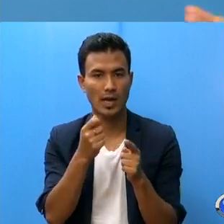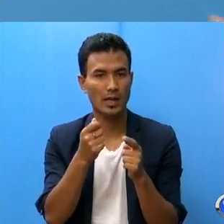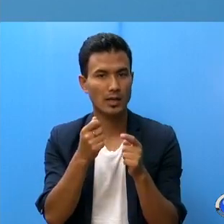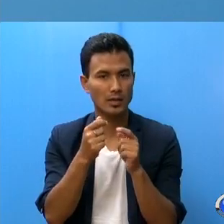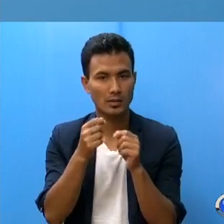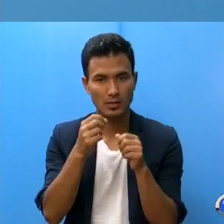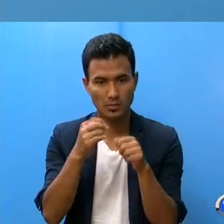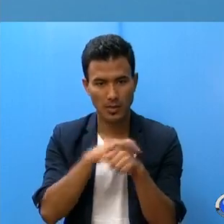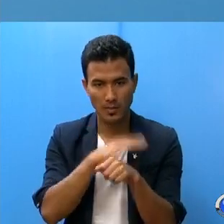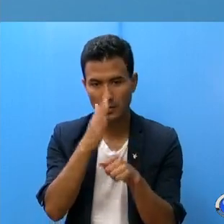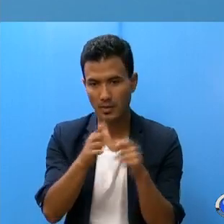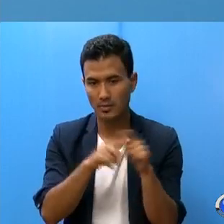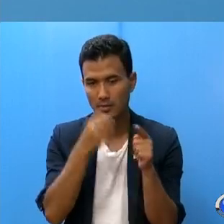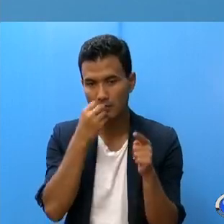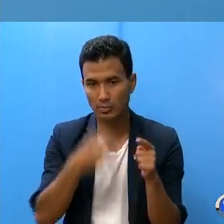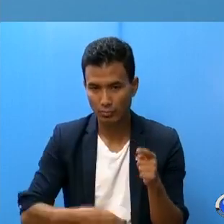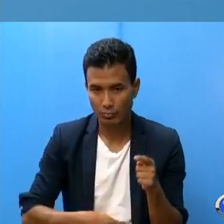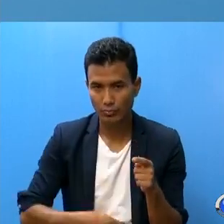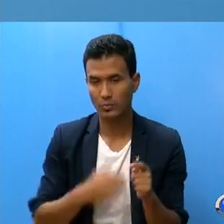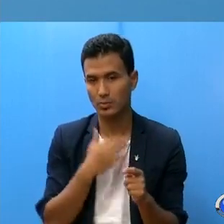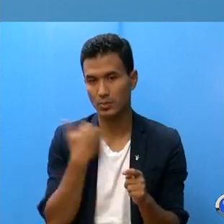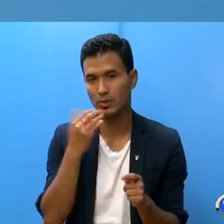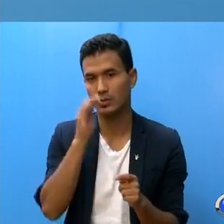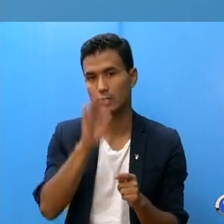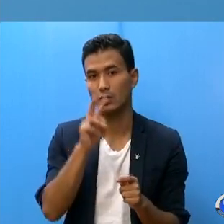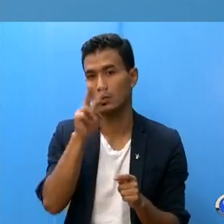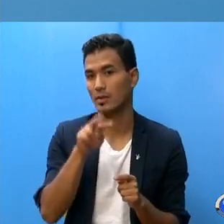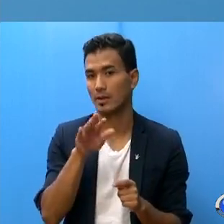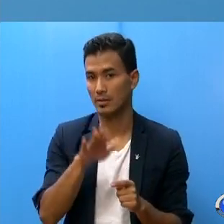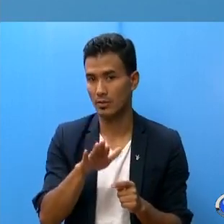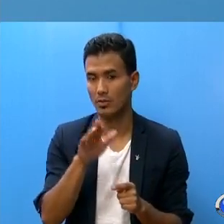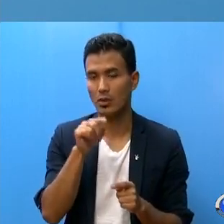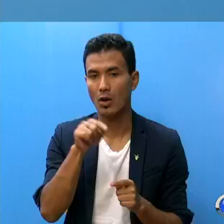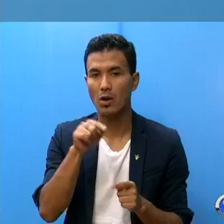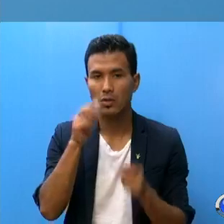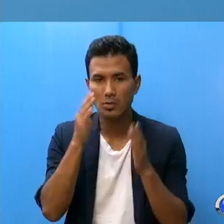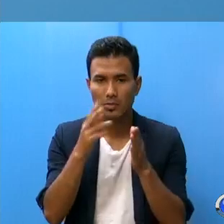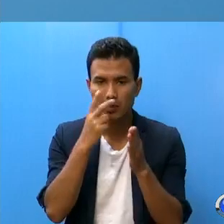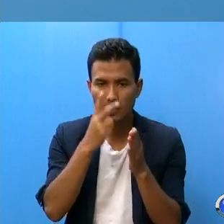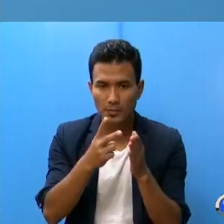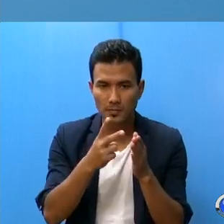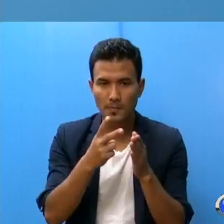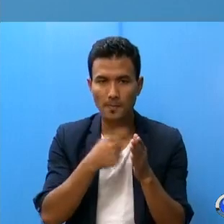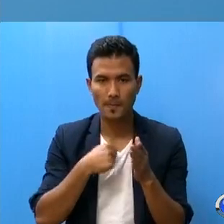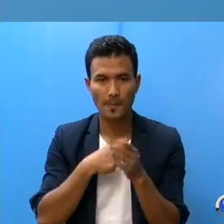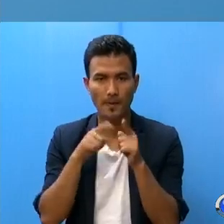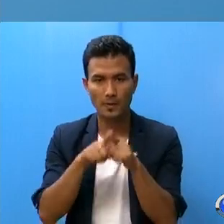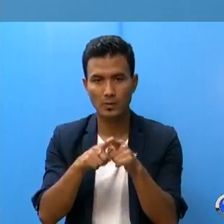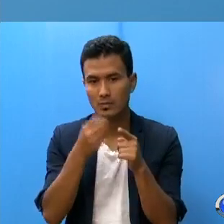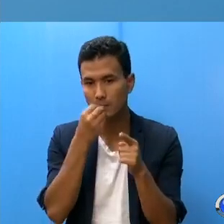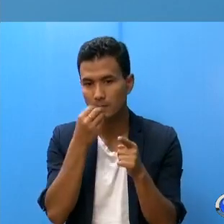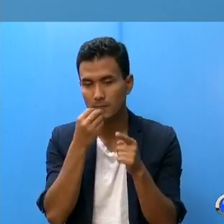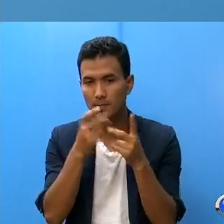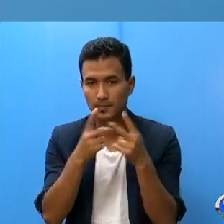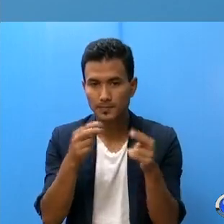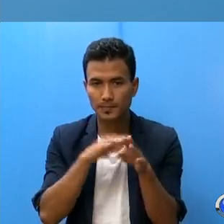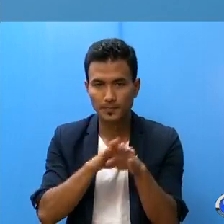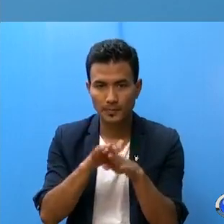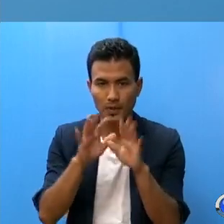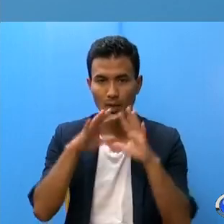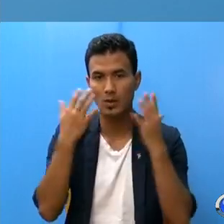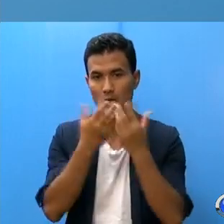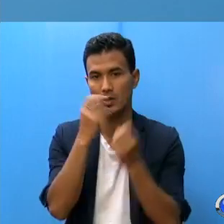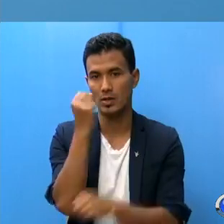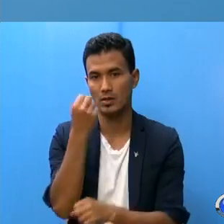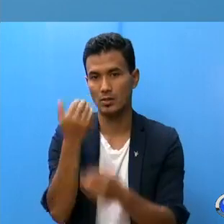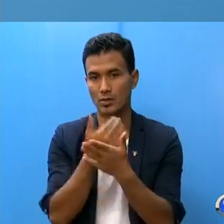देश्के अब्सालिद्धिल्गरते हैं वह अन्नागा श्रोट छेंग इंटर्दैस्टल